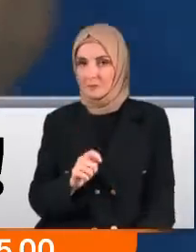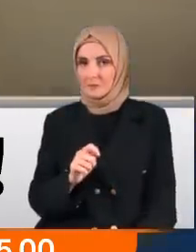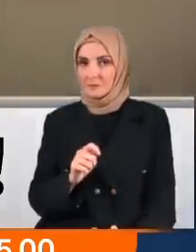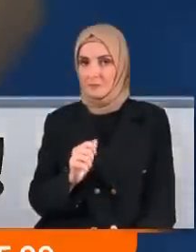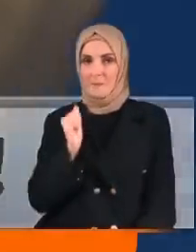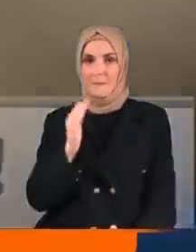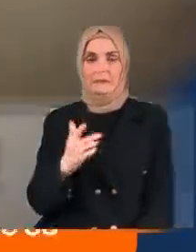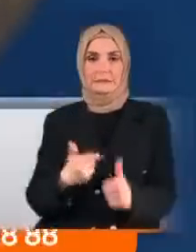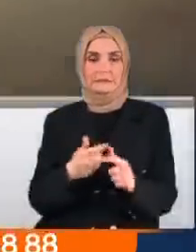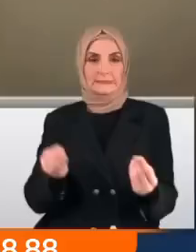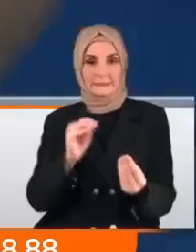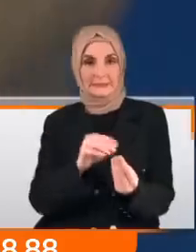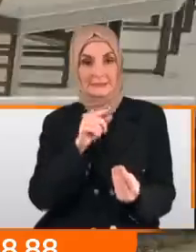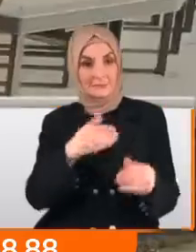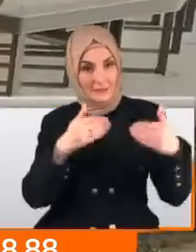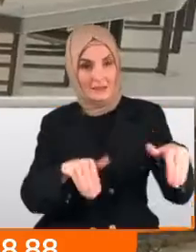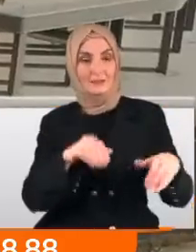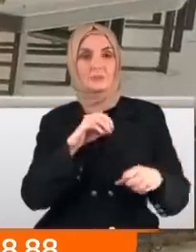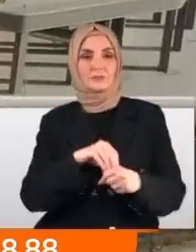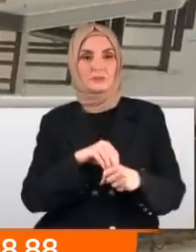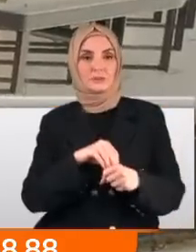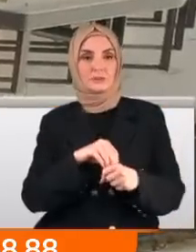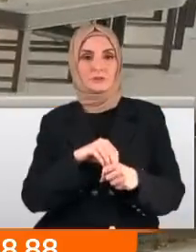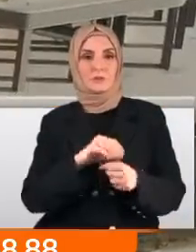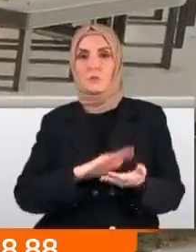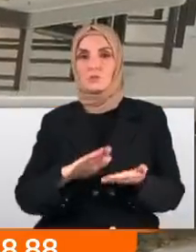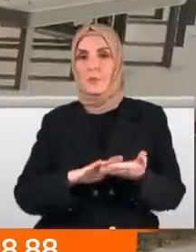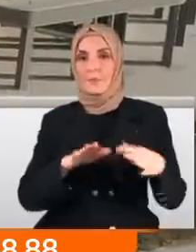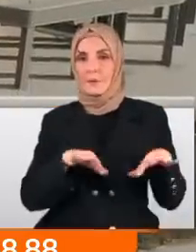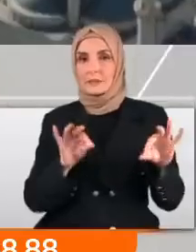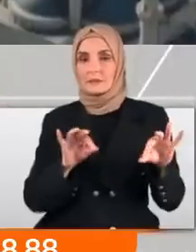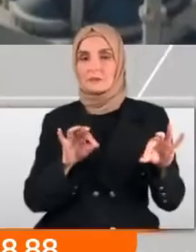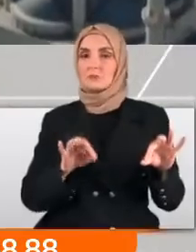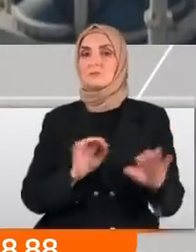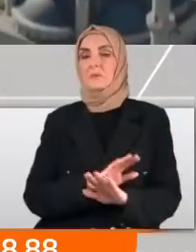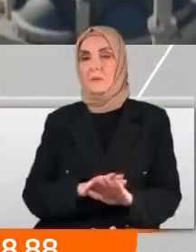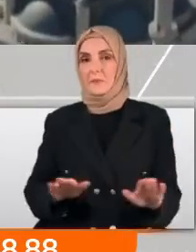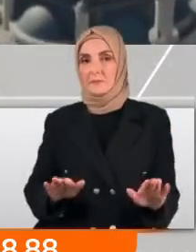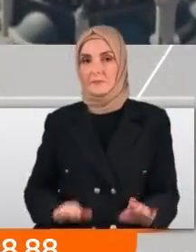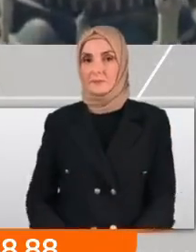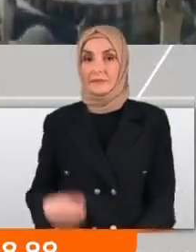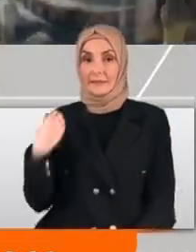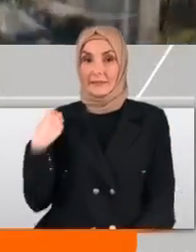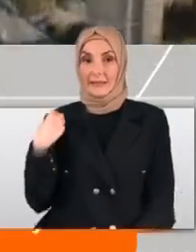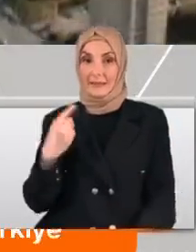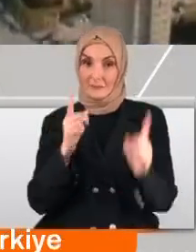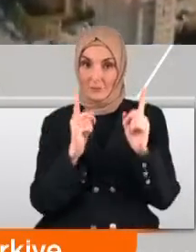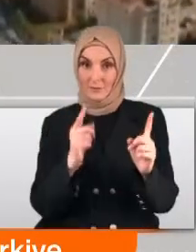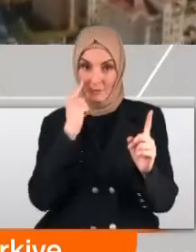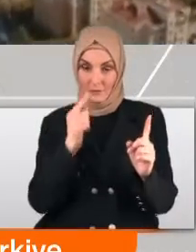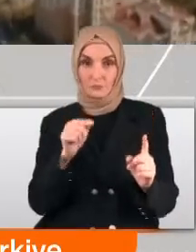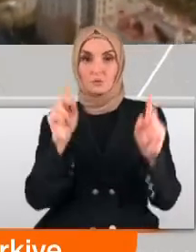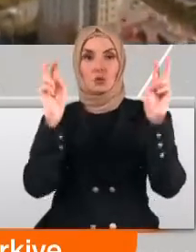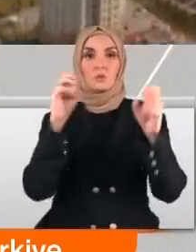Fahiş kira artışlarının önüne geçmek için hazırlanan düzenleme tamamlandı. Yeni dönemde bu konuyla ilgili özel